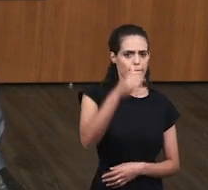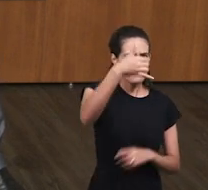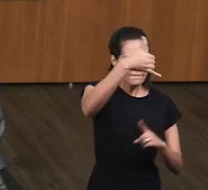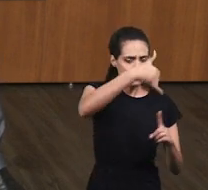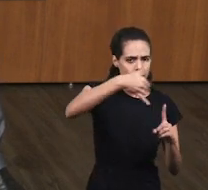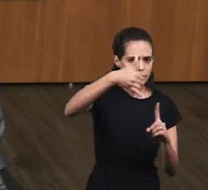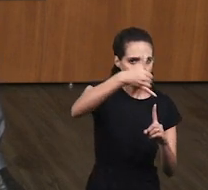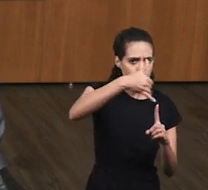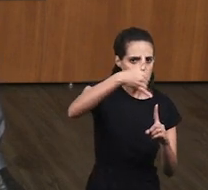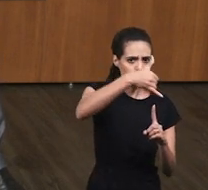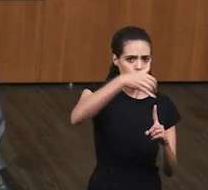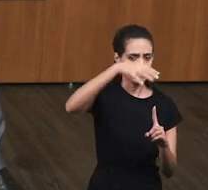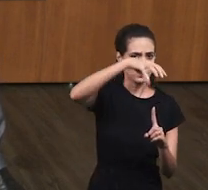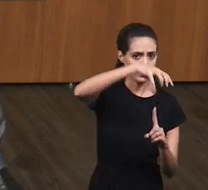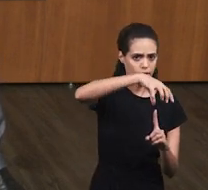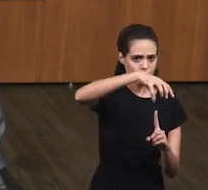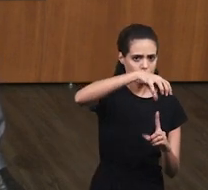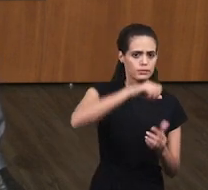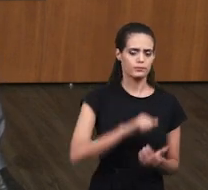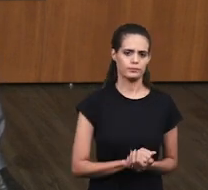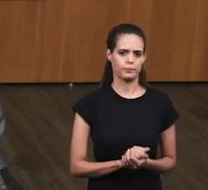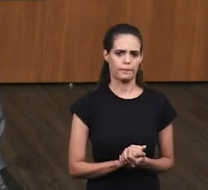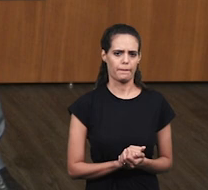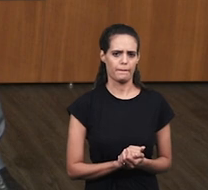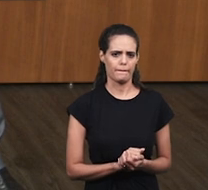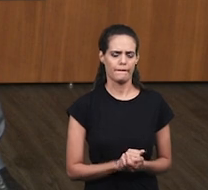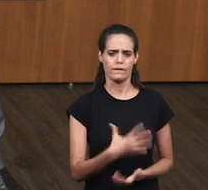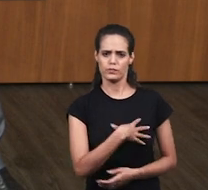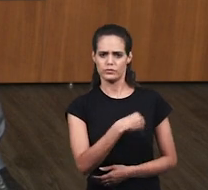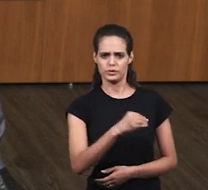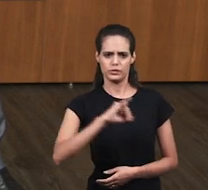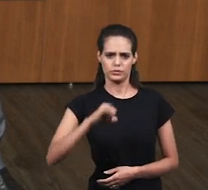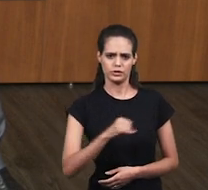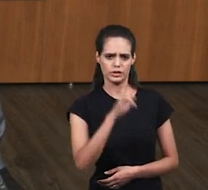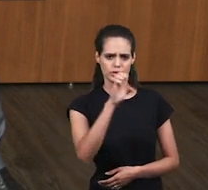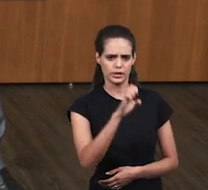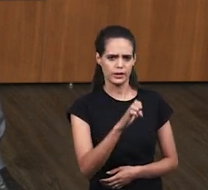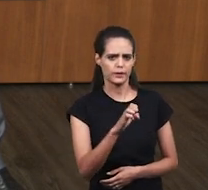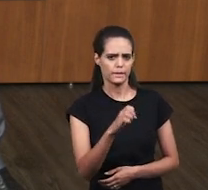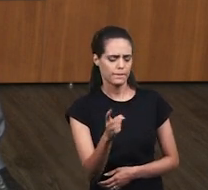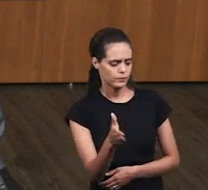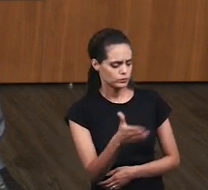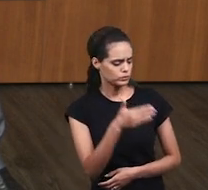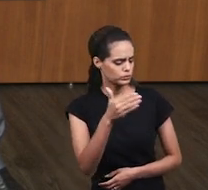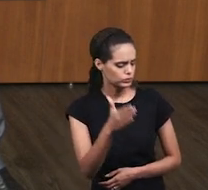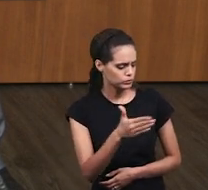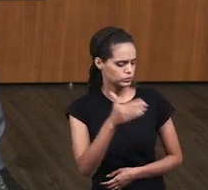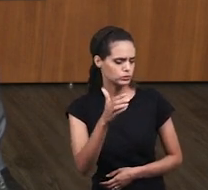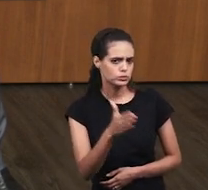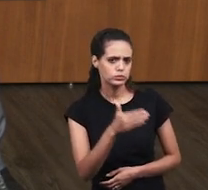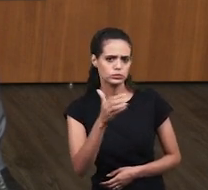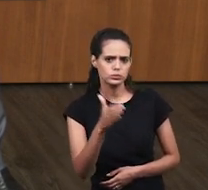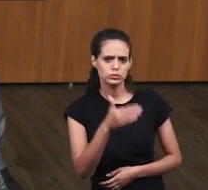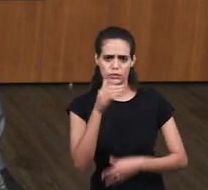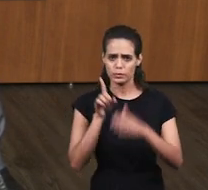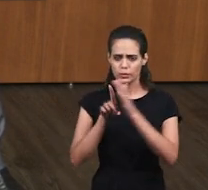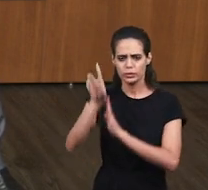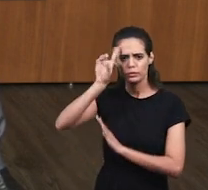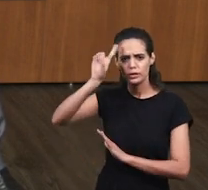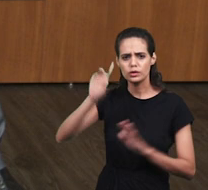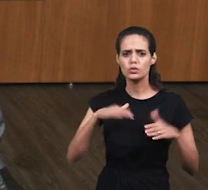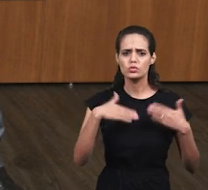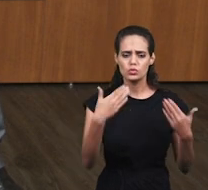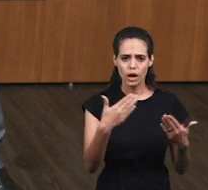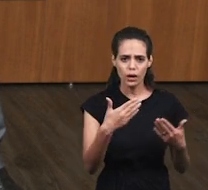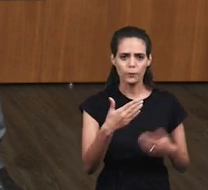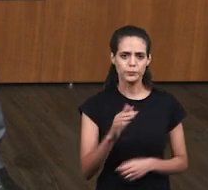fait passer un après l'autre afin de voir lequel serait celui que Dieu l'avait choisi. Donc,